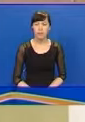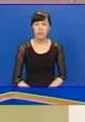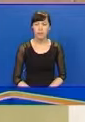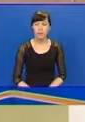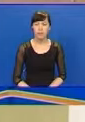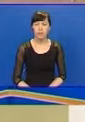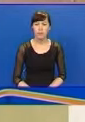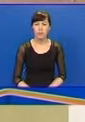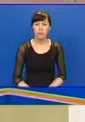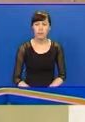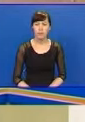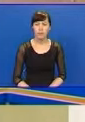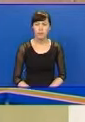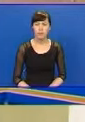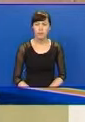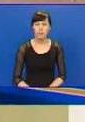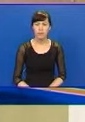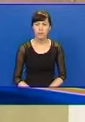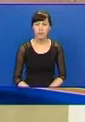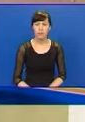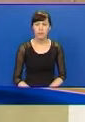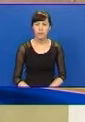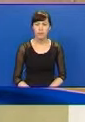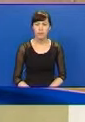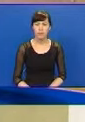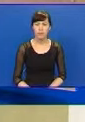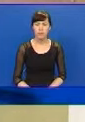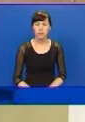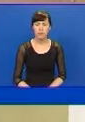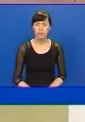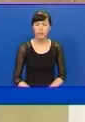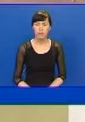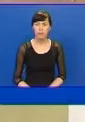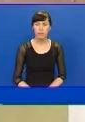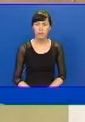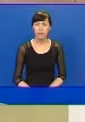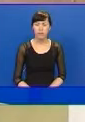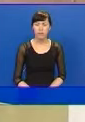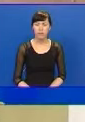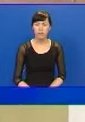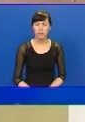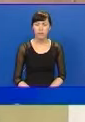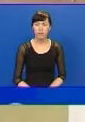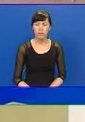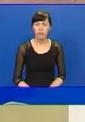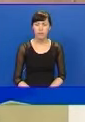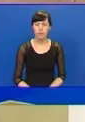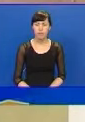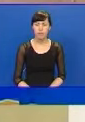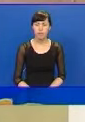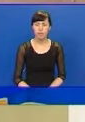жыртып томағанды сыпырды өз қанатын, қас бұлттар төбеңе төңкірілген, сәлем айтпай қойғанды